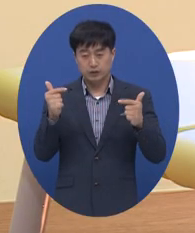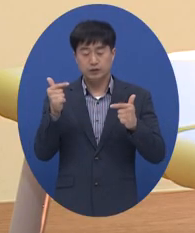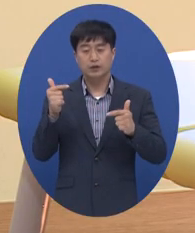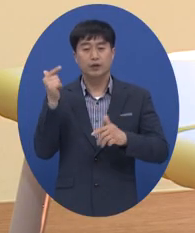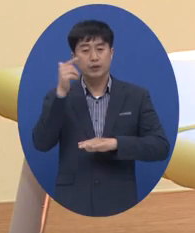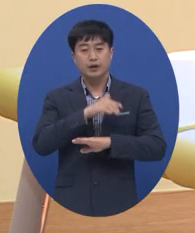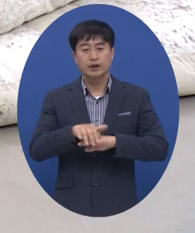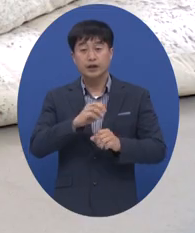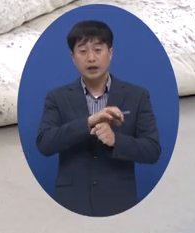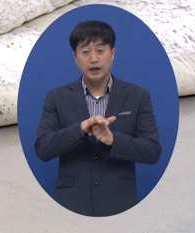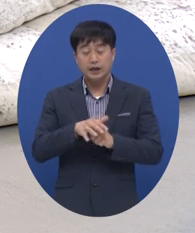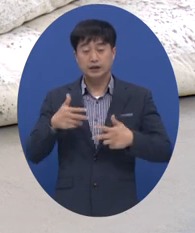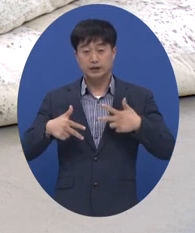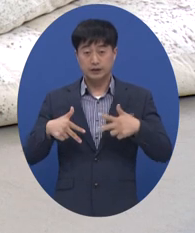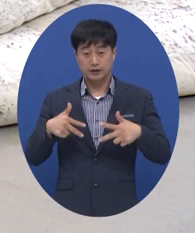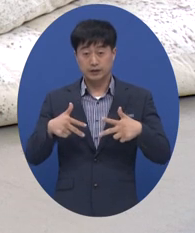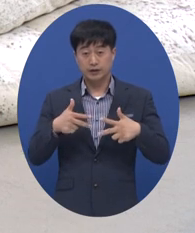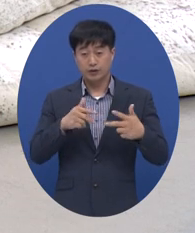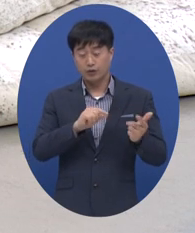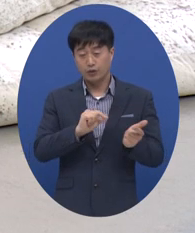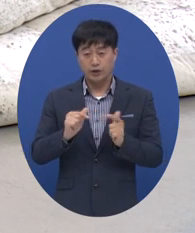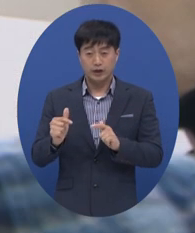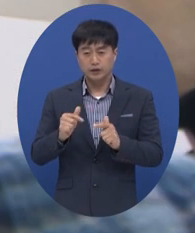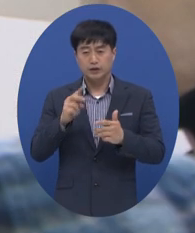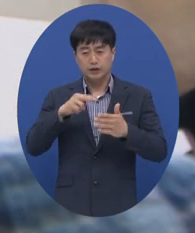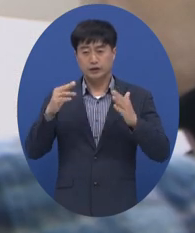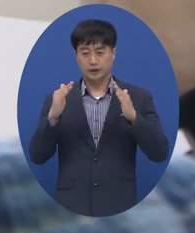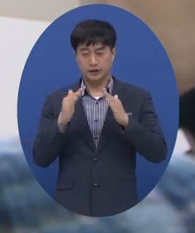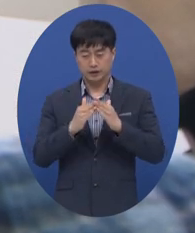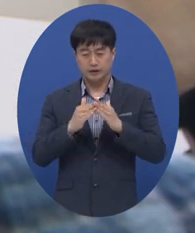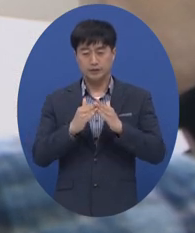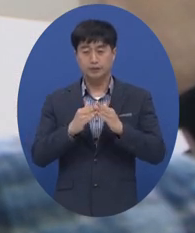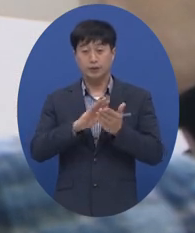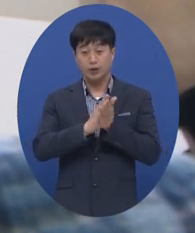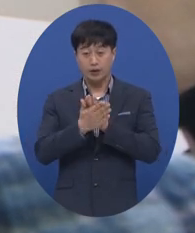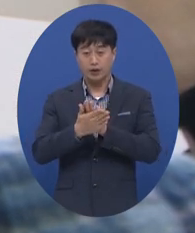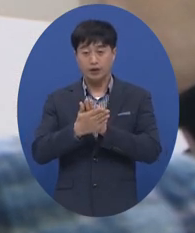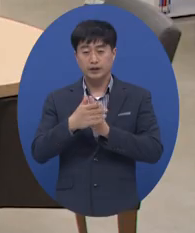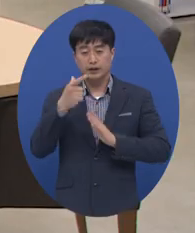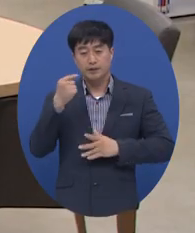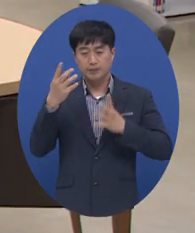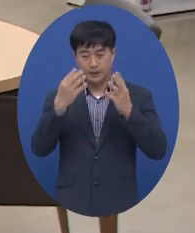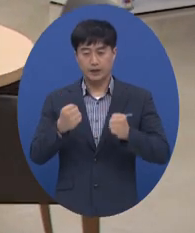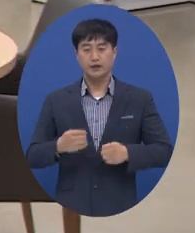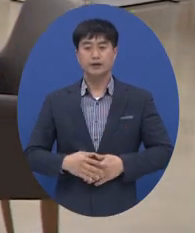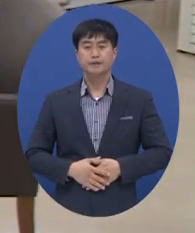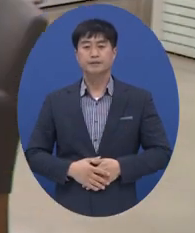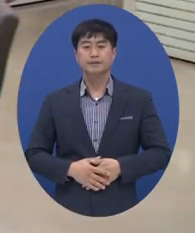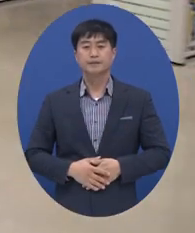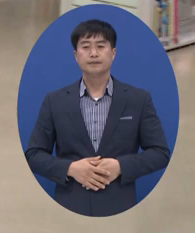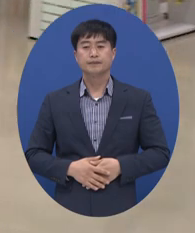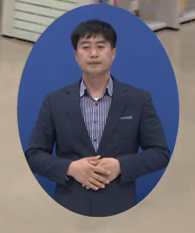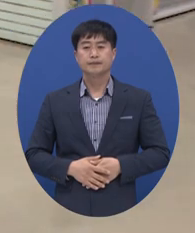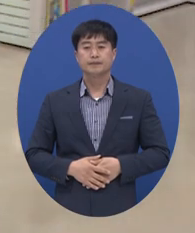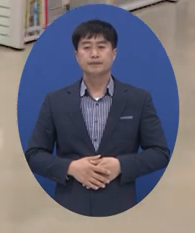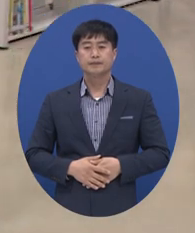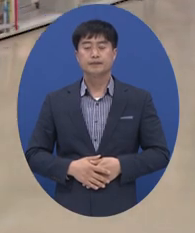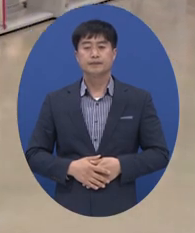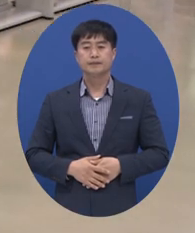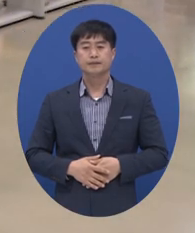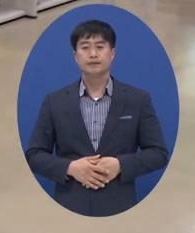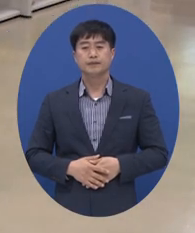계획 다채로운 즐길 거리까지 더해진 공공도서관의 변신이 큰 호응을 얻고 있습니다 경기 주 tv 1선